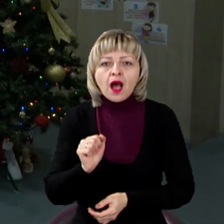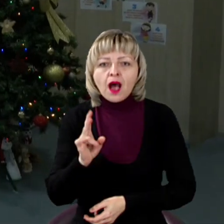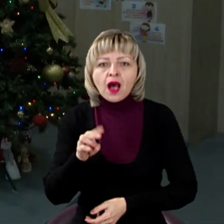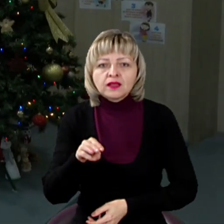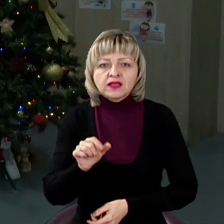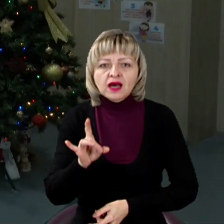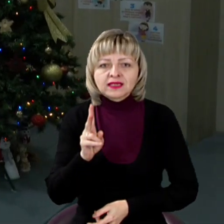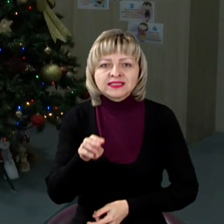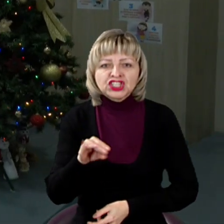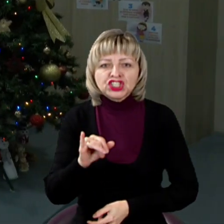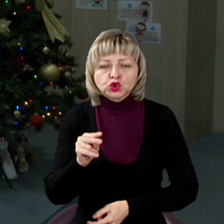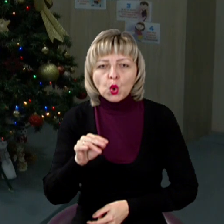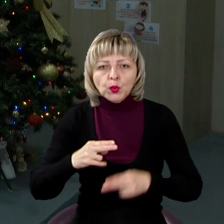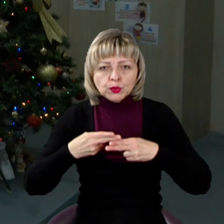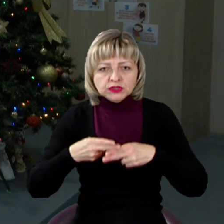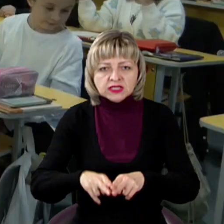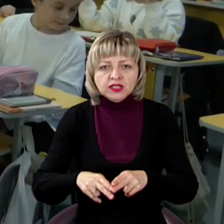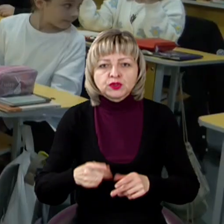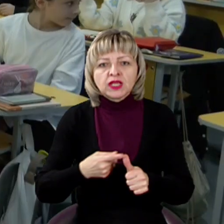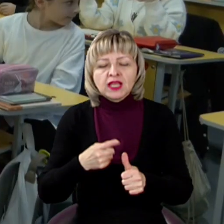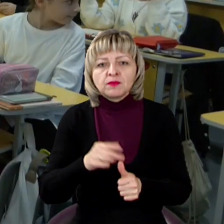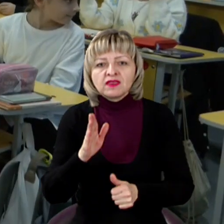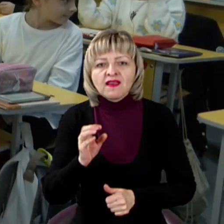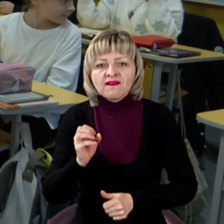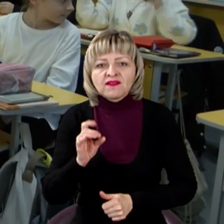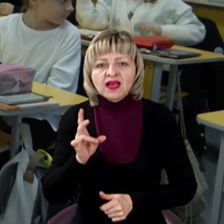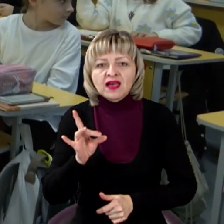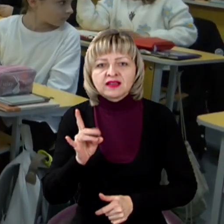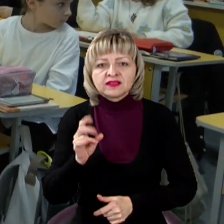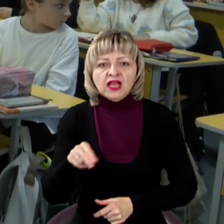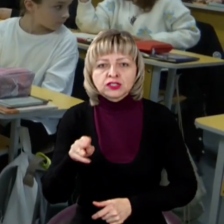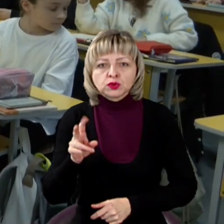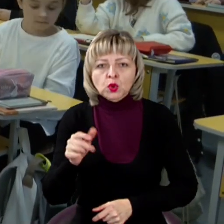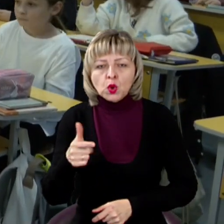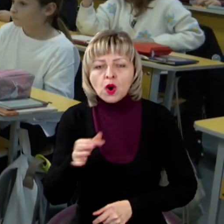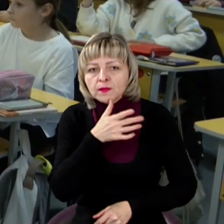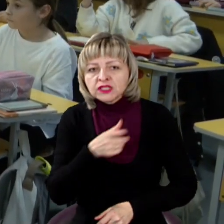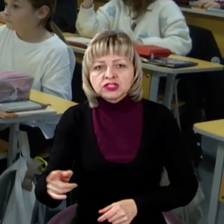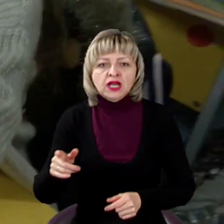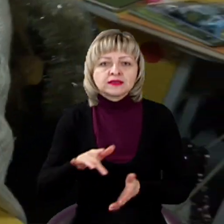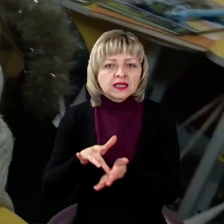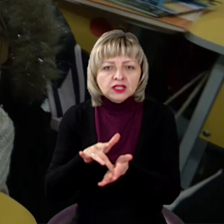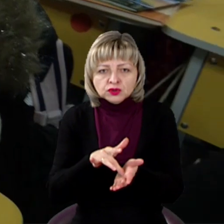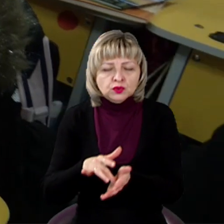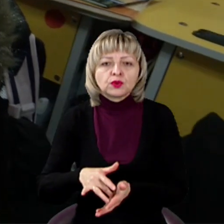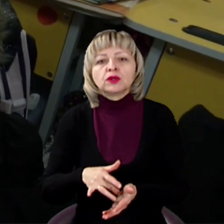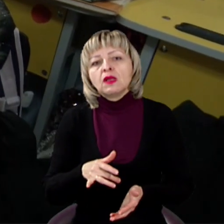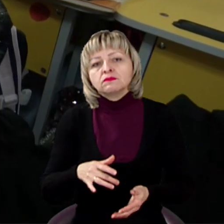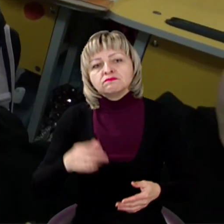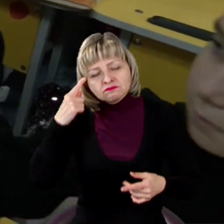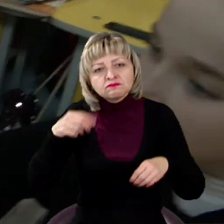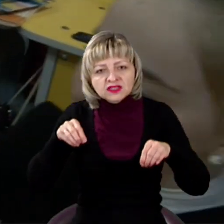антарктичною станцією «Академік Вернацький». За участь у заході батьки домовились зібрати донати для полярників, які служать у Збройних силах